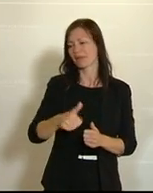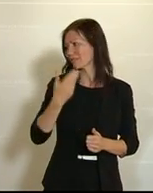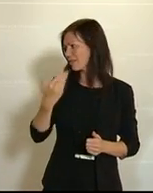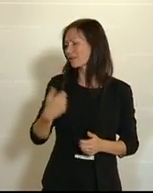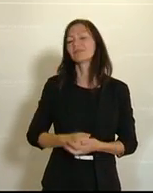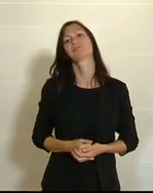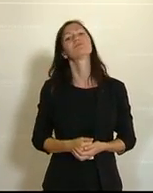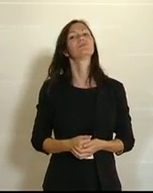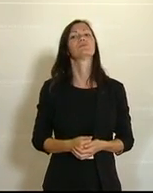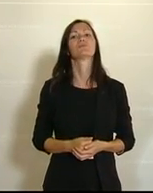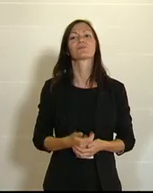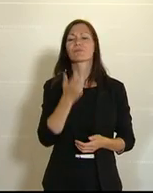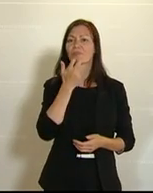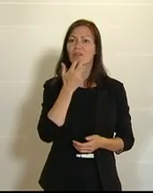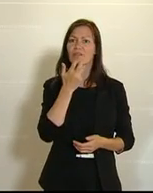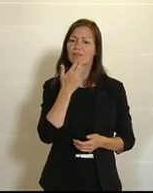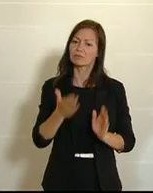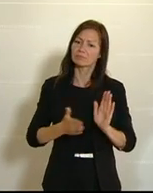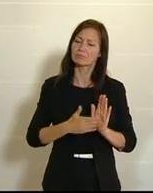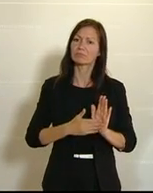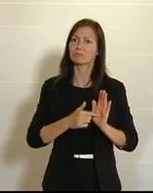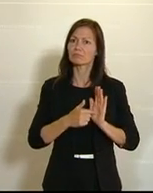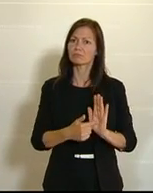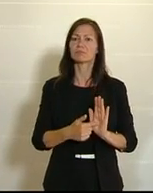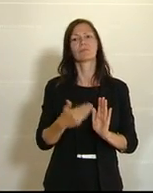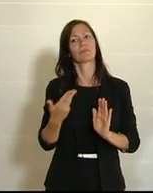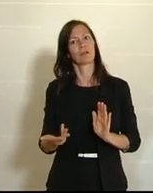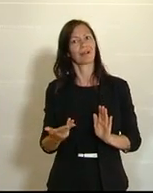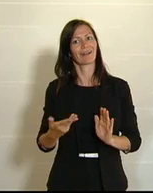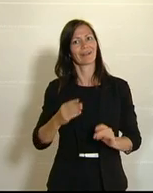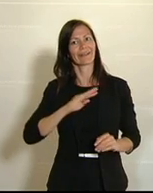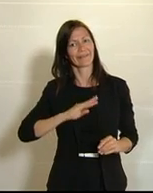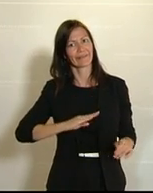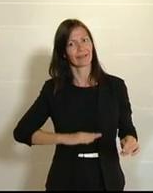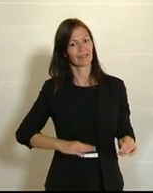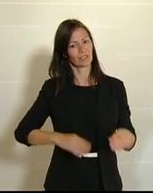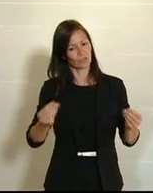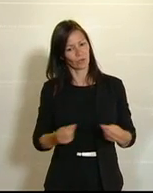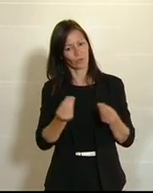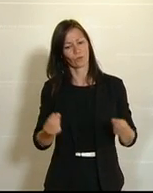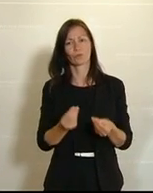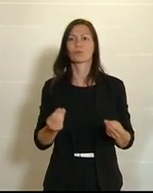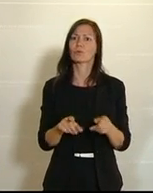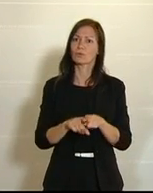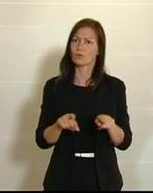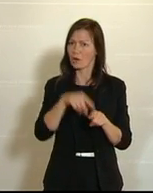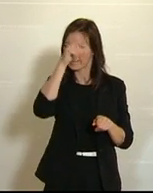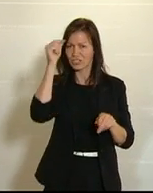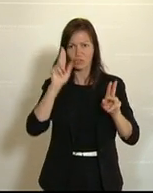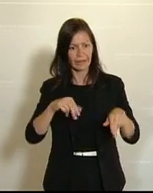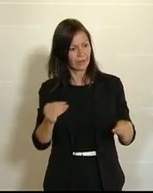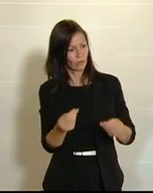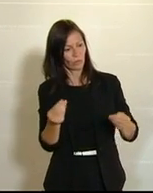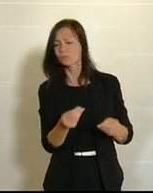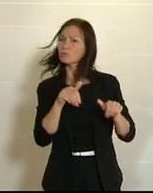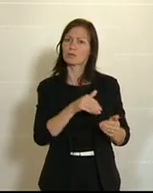Wir wollen damit betonen, dass wir diese Praktiken aus ethischer und menschenrechtlicher Perspektive absolut ablehnen.